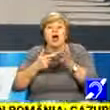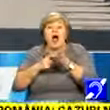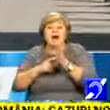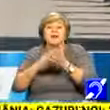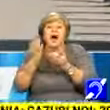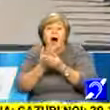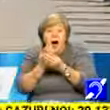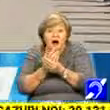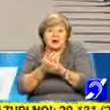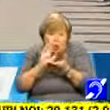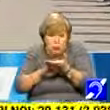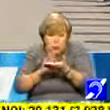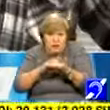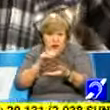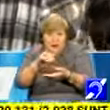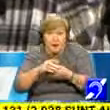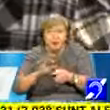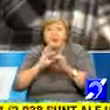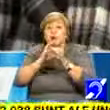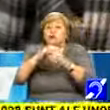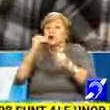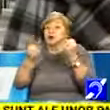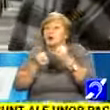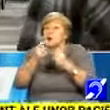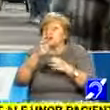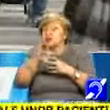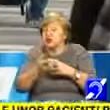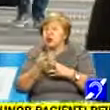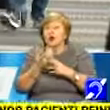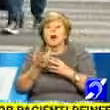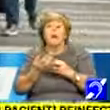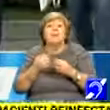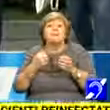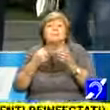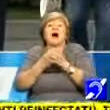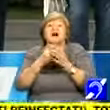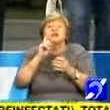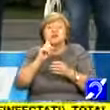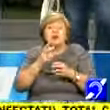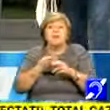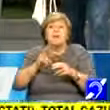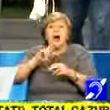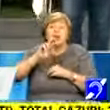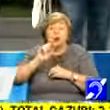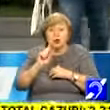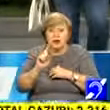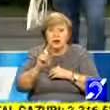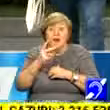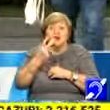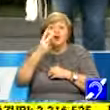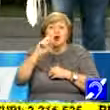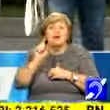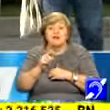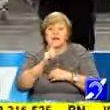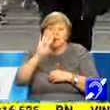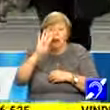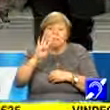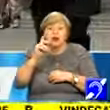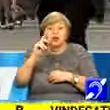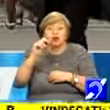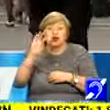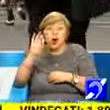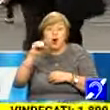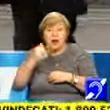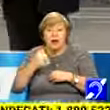doveditoare, conducătorii autovehicolelor cu capacitate maximă autorizată mai mare de 2,4 tone care